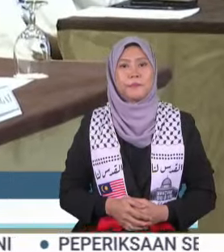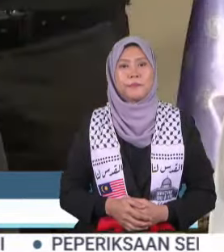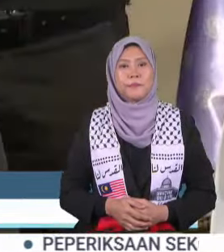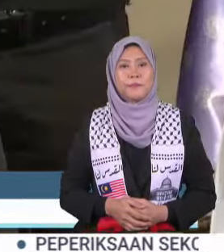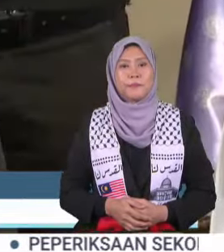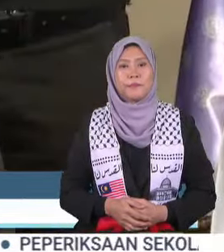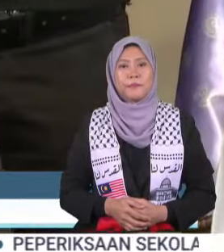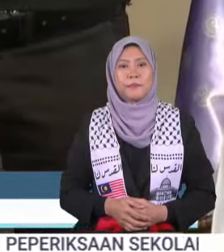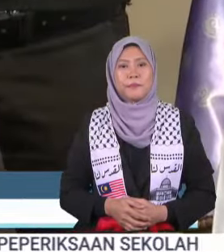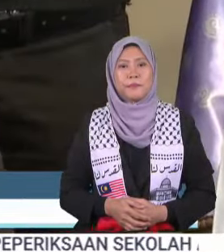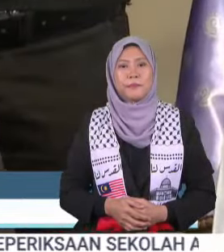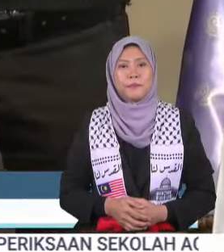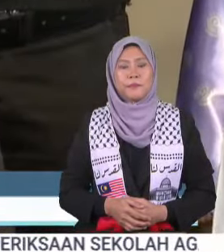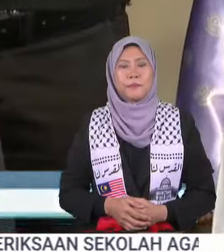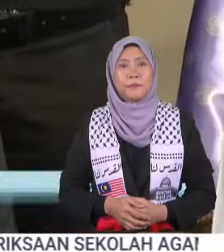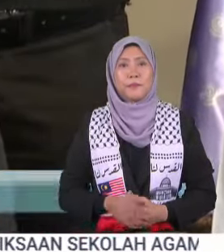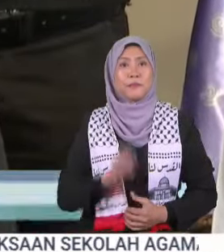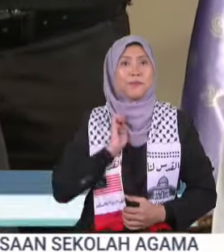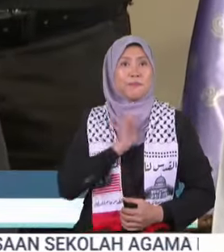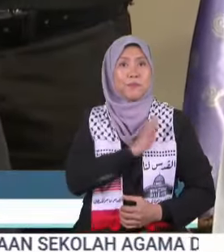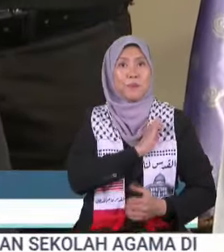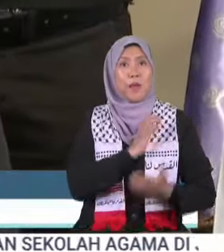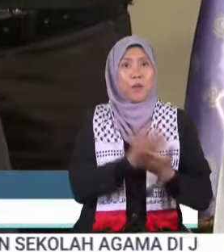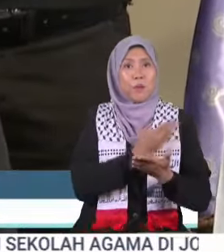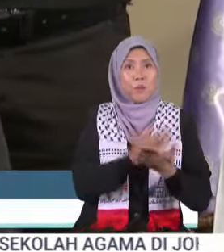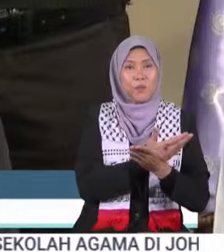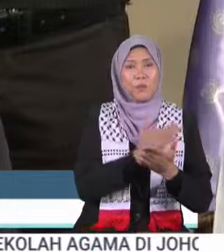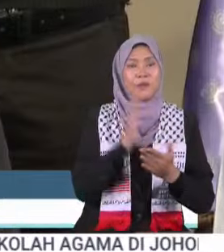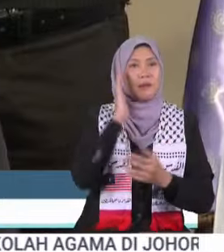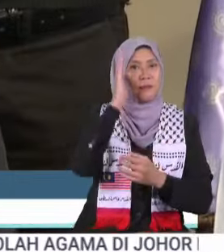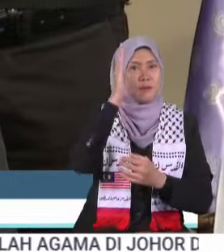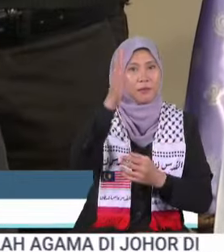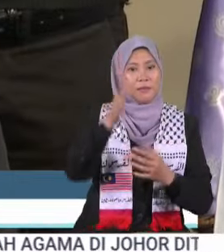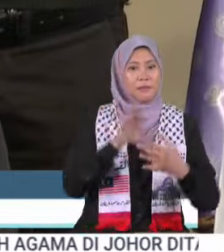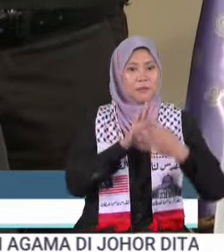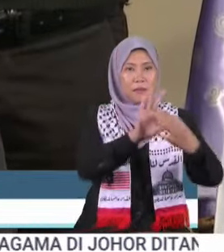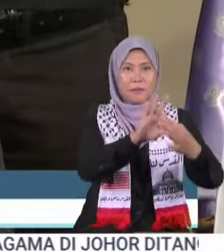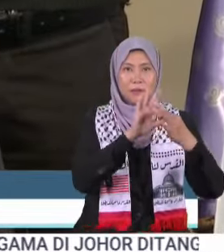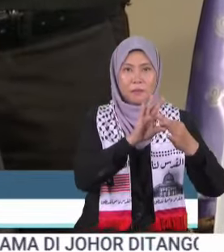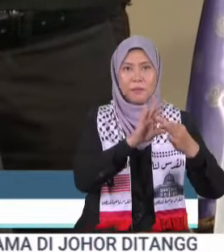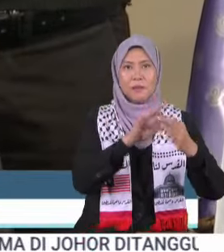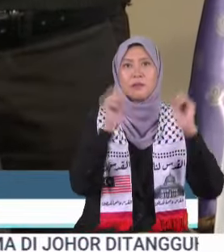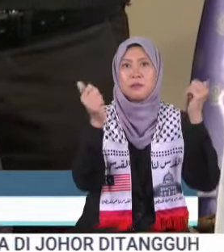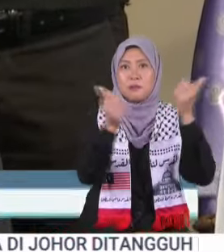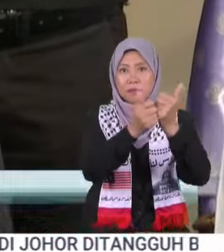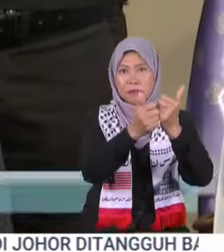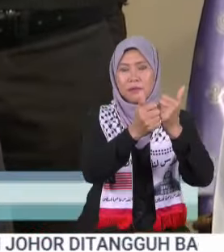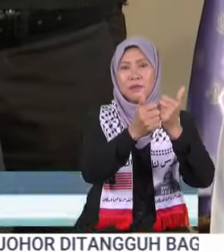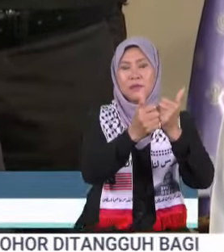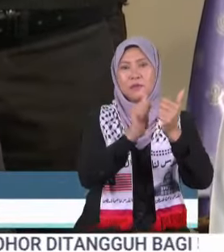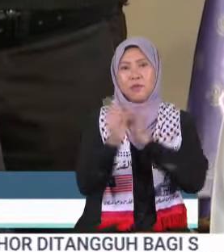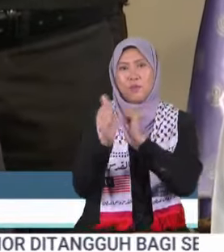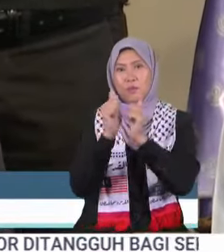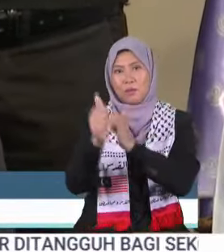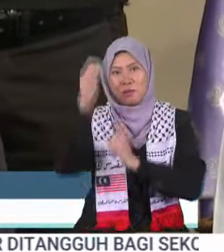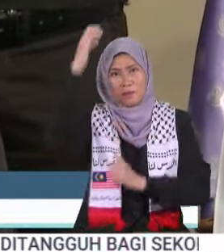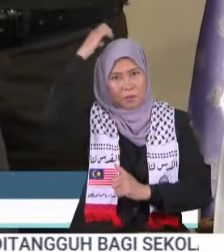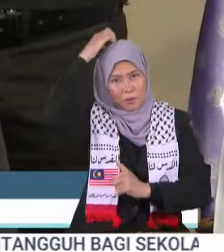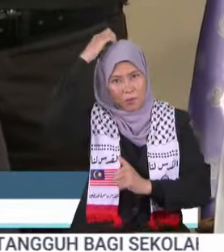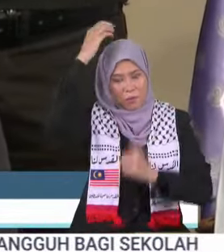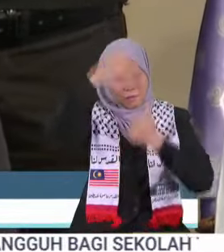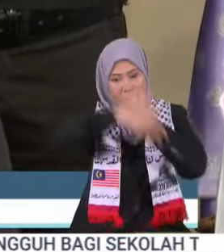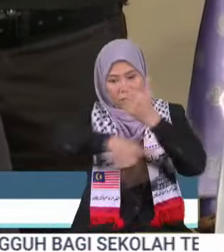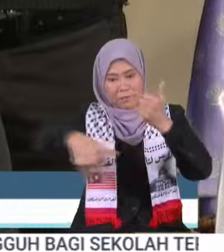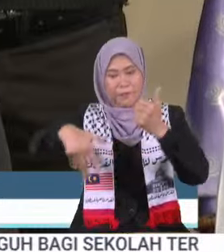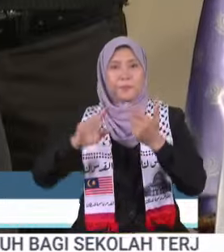2022 barisan kepimpinan baru akan bekerjasama dengan semua agensi Majlis sukan Negeri Selangor